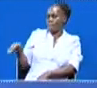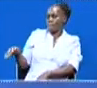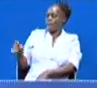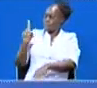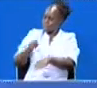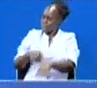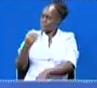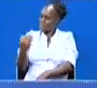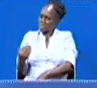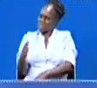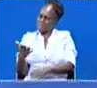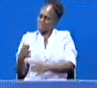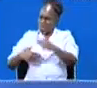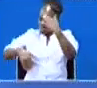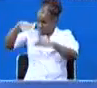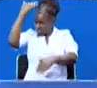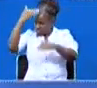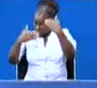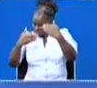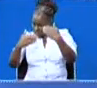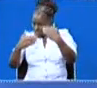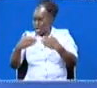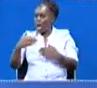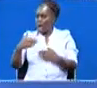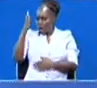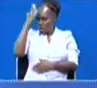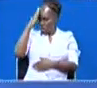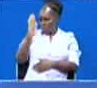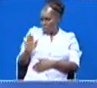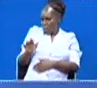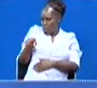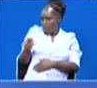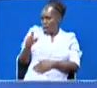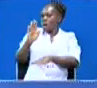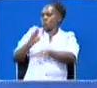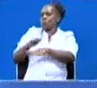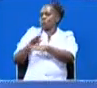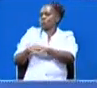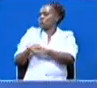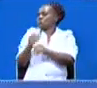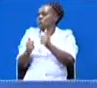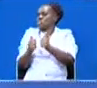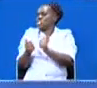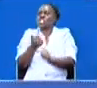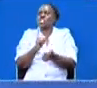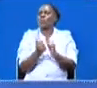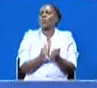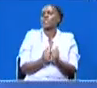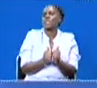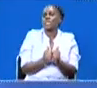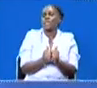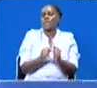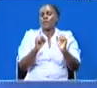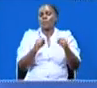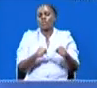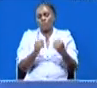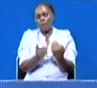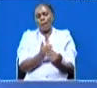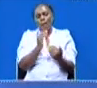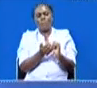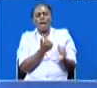kama mwanafunzi afiki chuo kikuu, lakini kama tayari umejua kwamba huyu mwanafunzi ni mzuri tuseme katika mchezo fulani, tunaweza